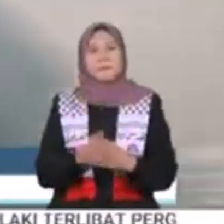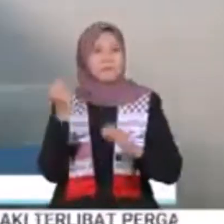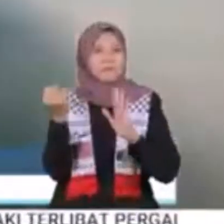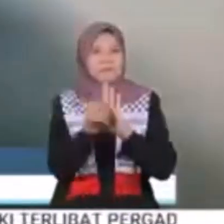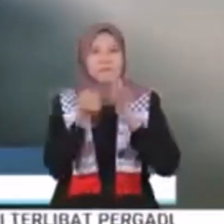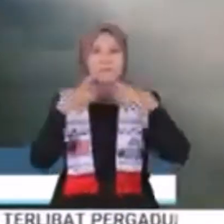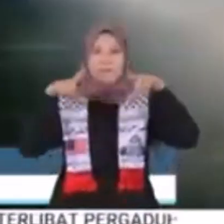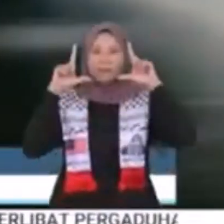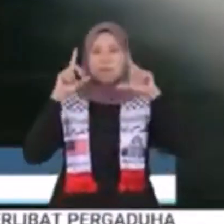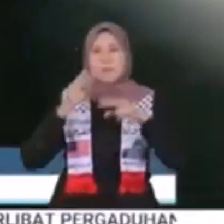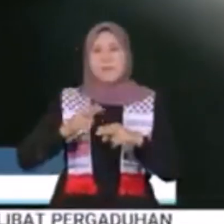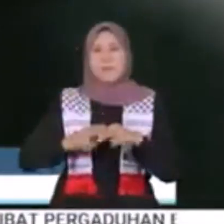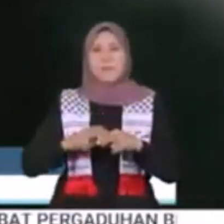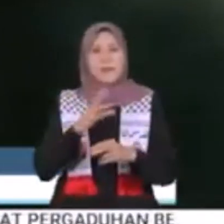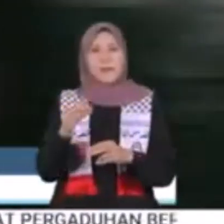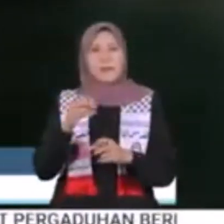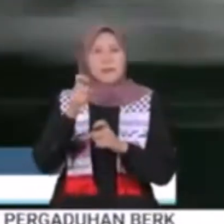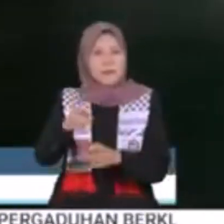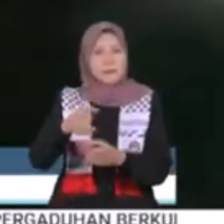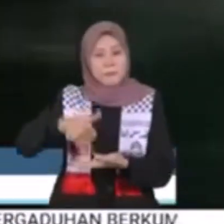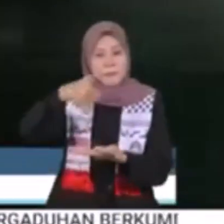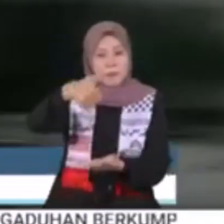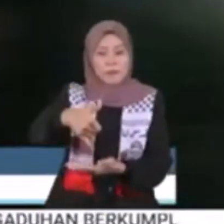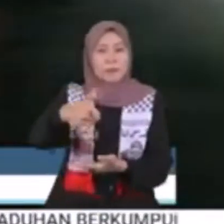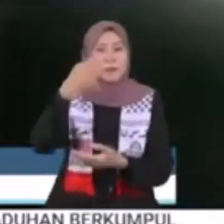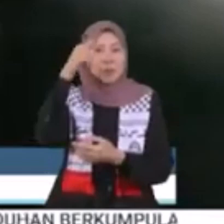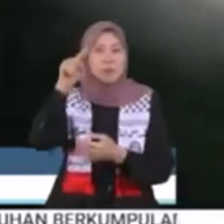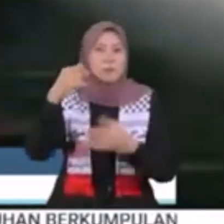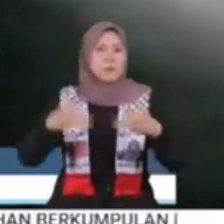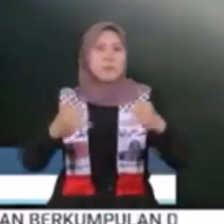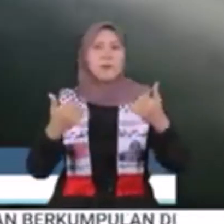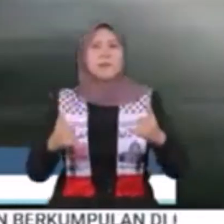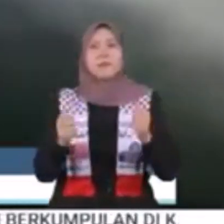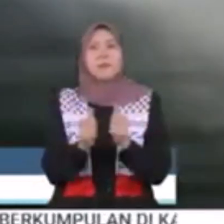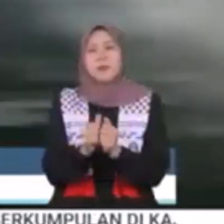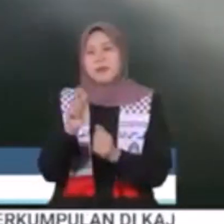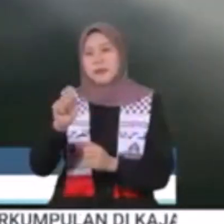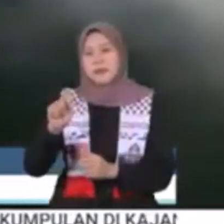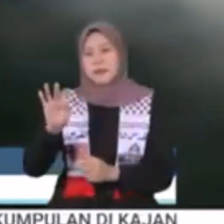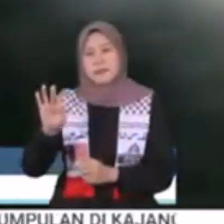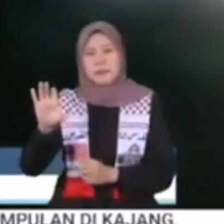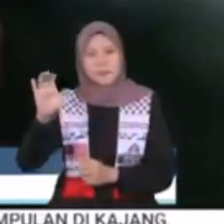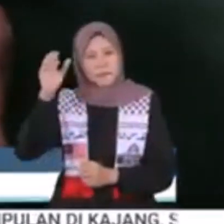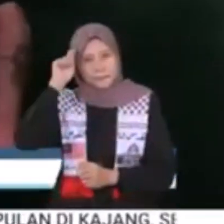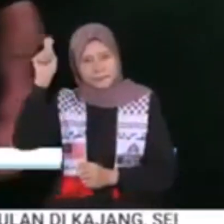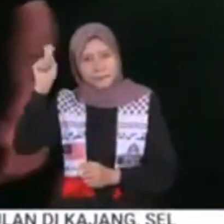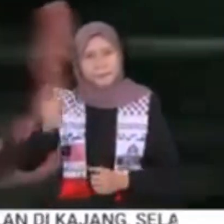nama dan rekod cemerlang dengan menghadiahkan piala untuk musim pertamanya bersama TFC.